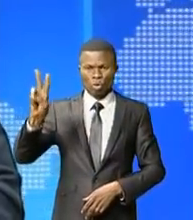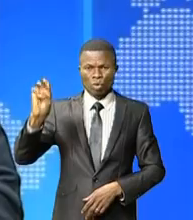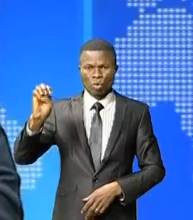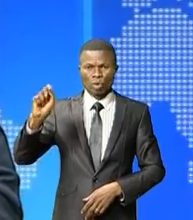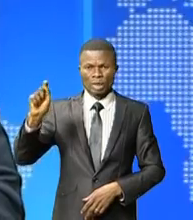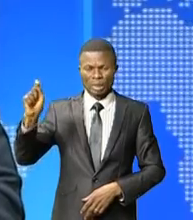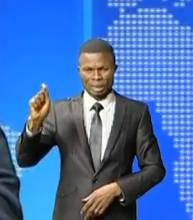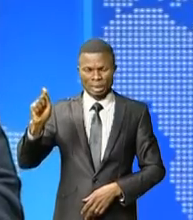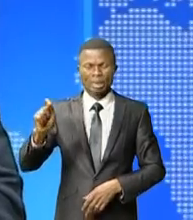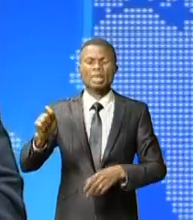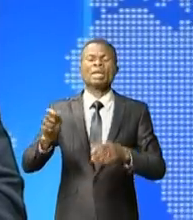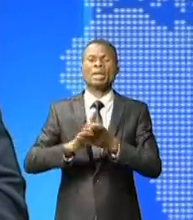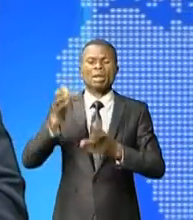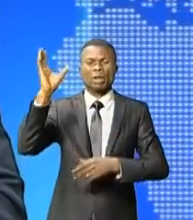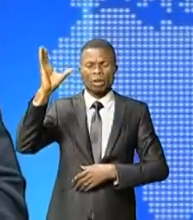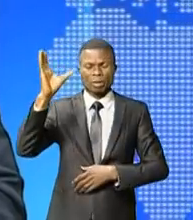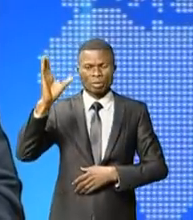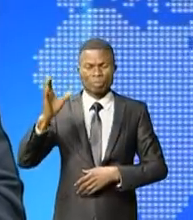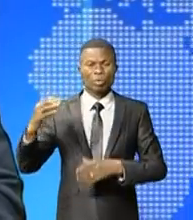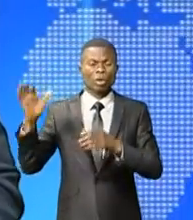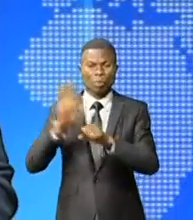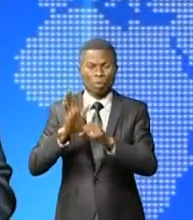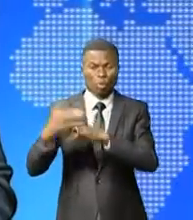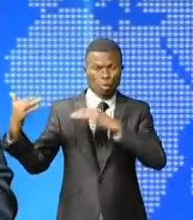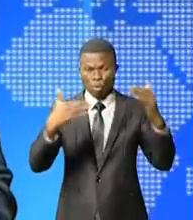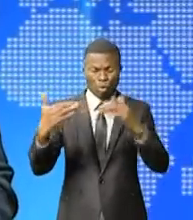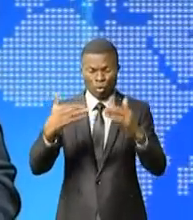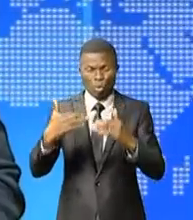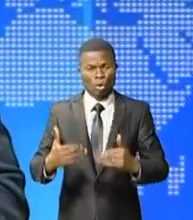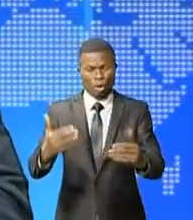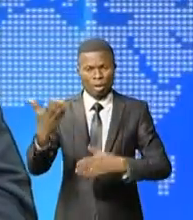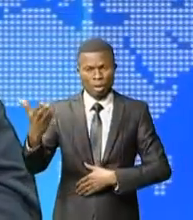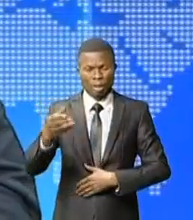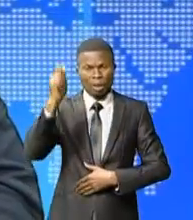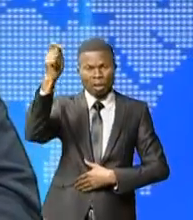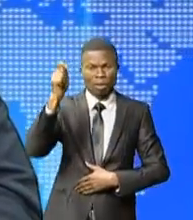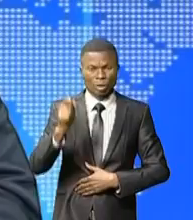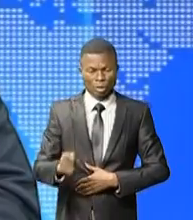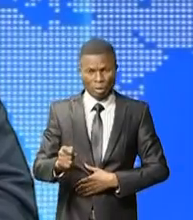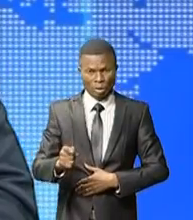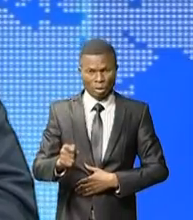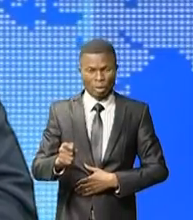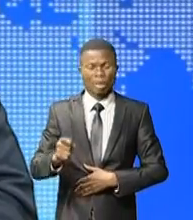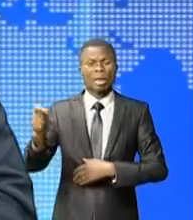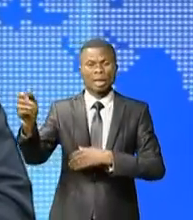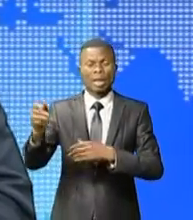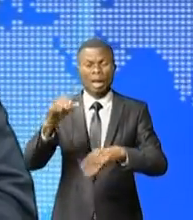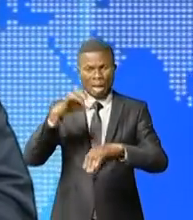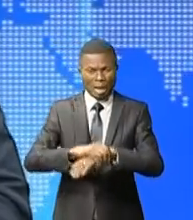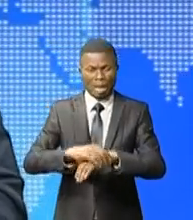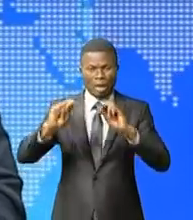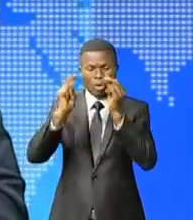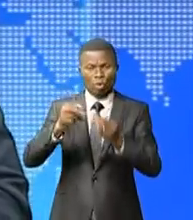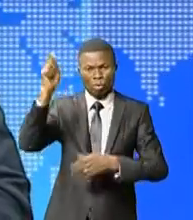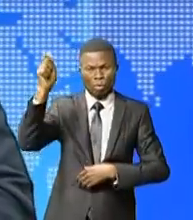nord-ouest de Massissi Centre, où la traque des groupes rebelles se poursuit. Les FRDC ont mis en déroute les groupes